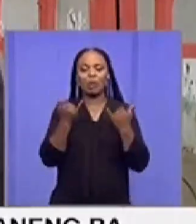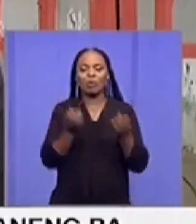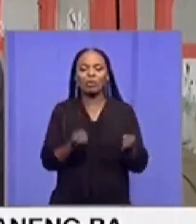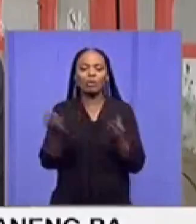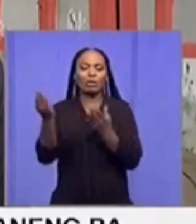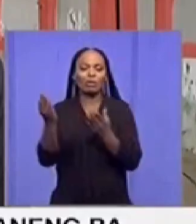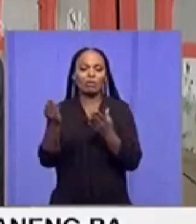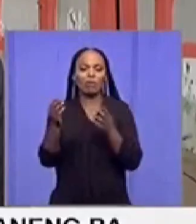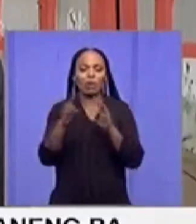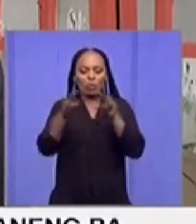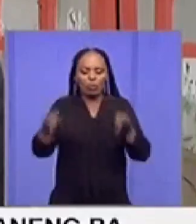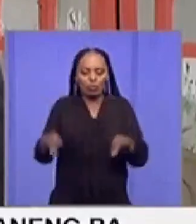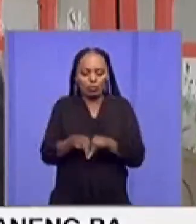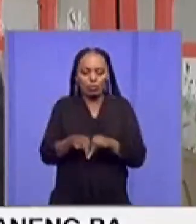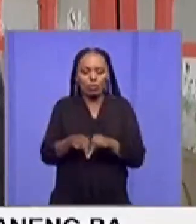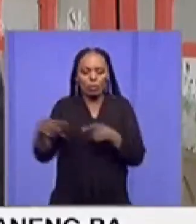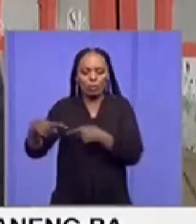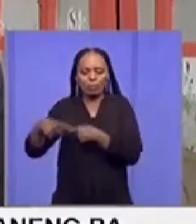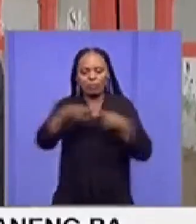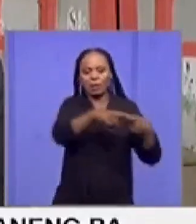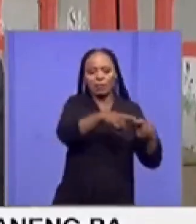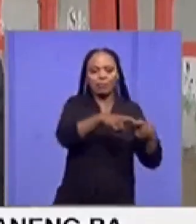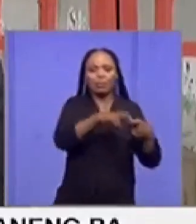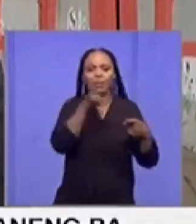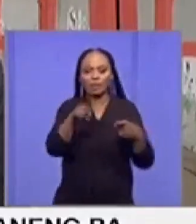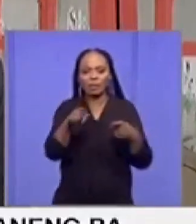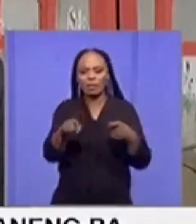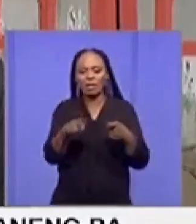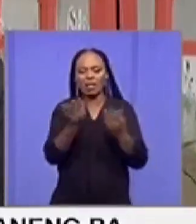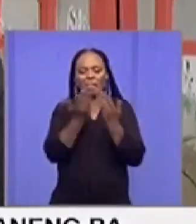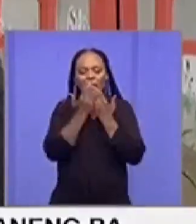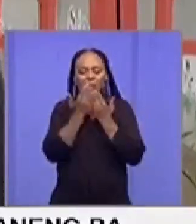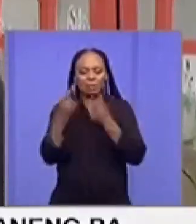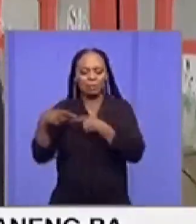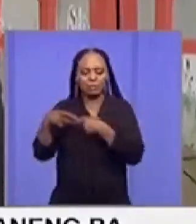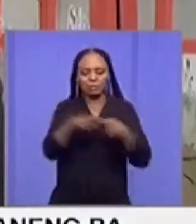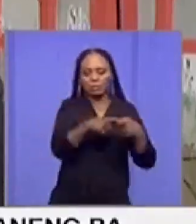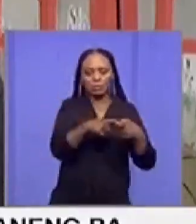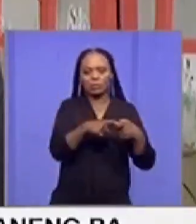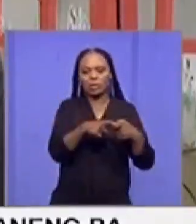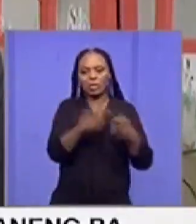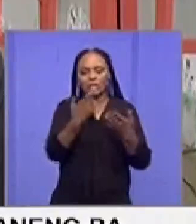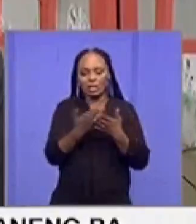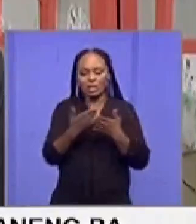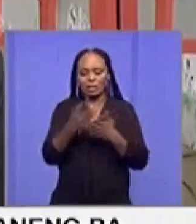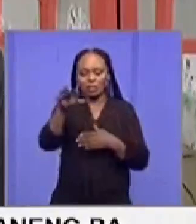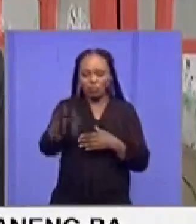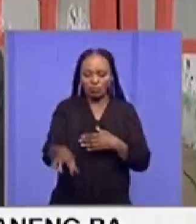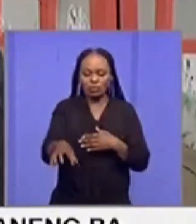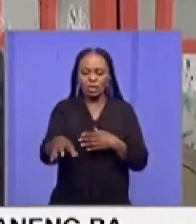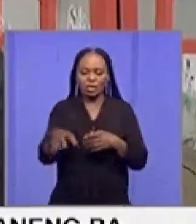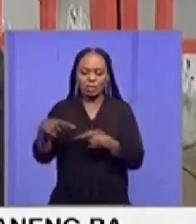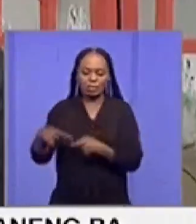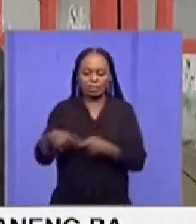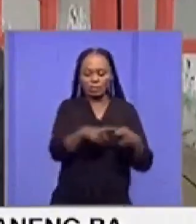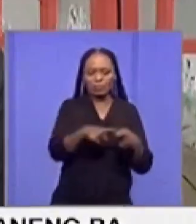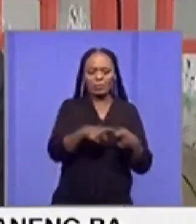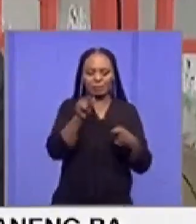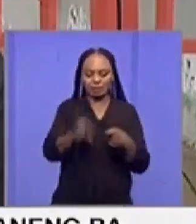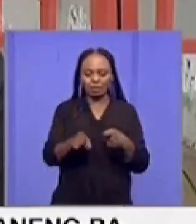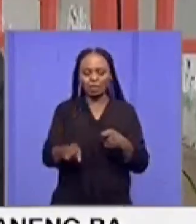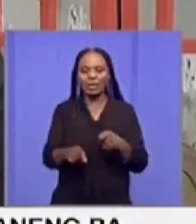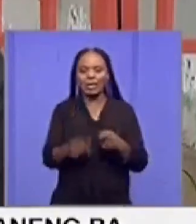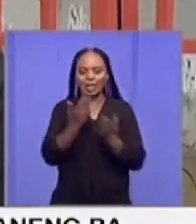di phaphuši tša go sepela tše le gore wa di hloma le hono wa di tšea go sasa gore ba namile ba tšwa ba